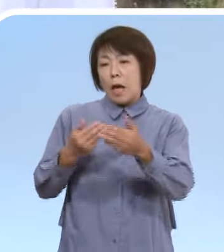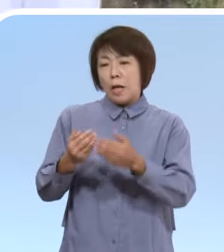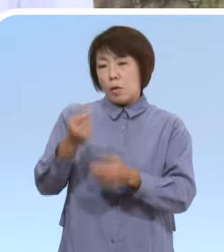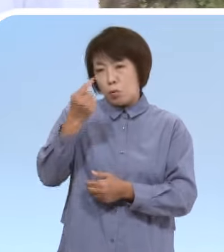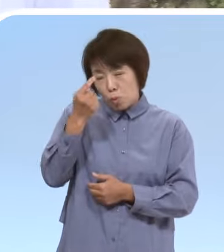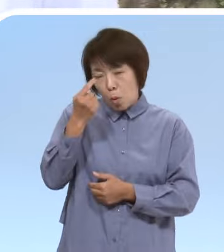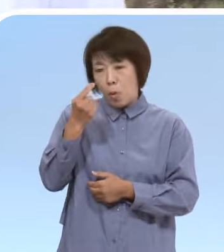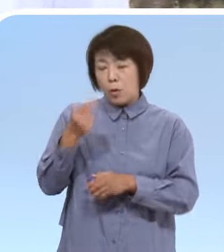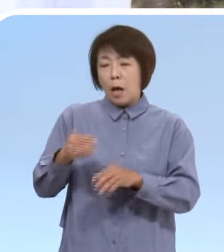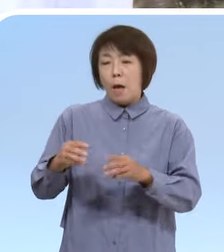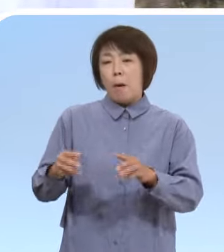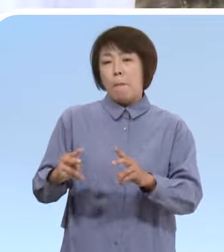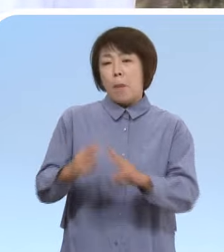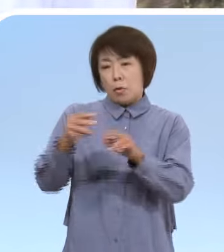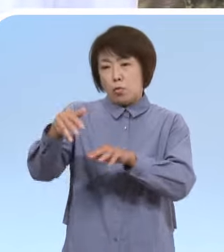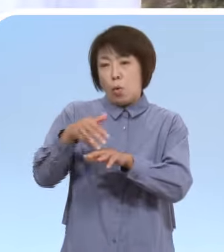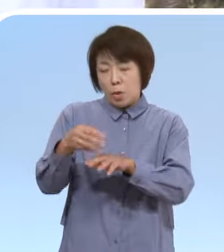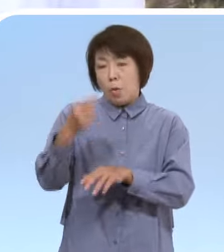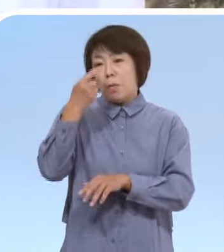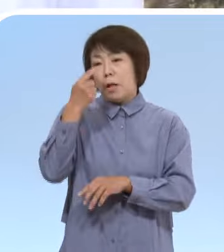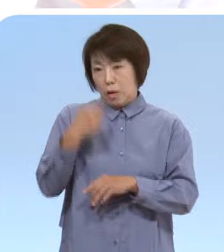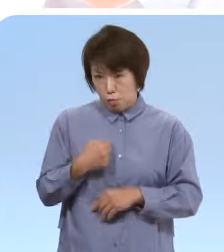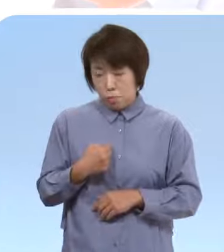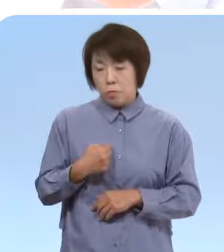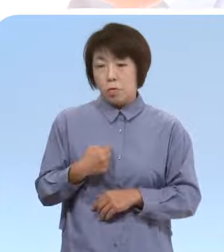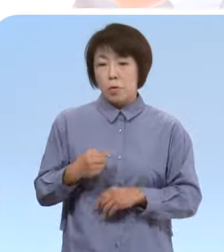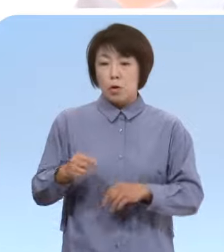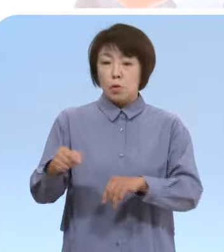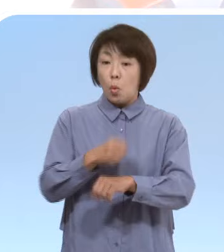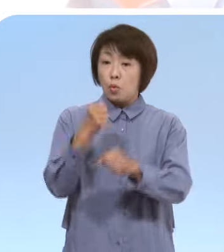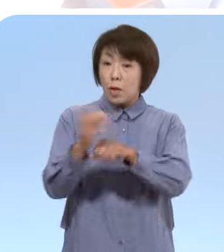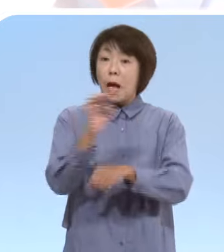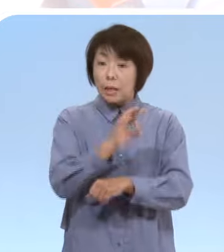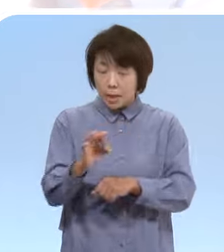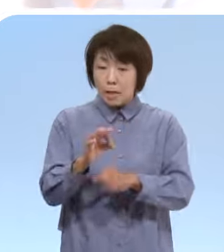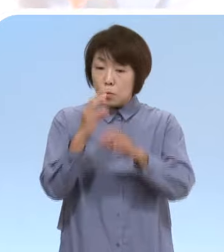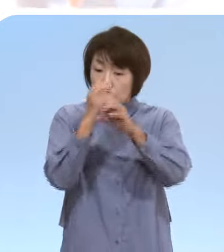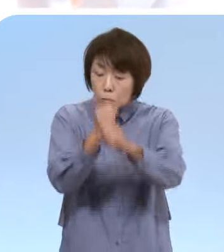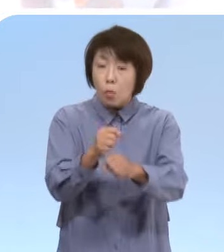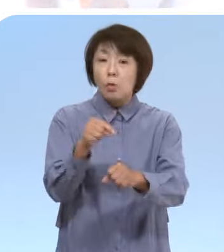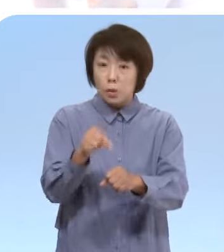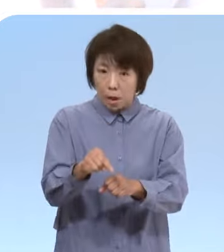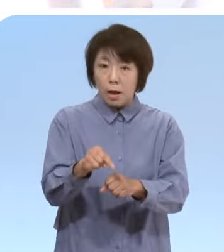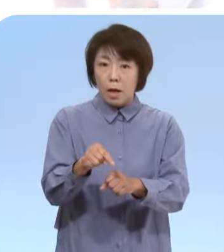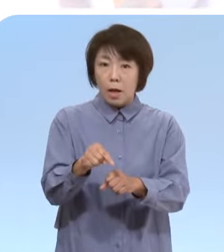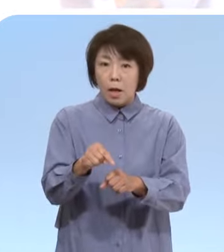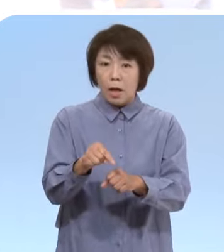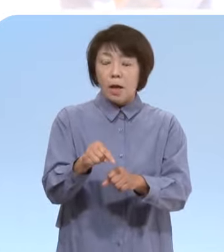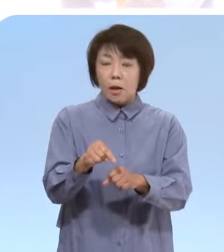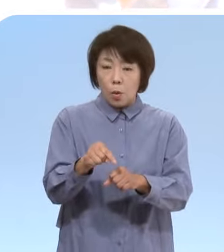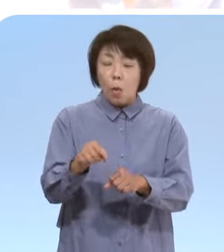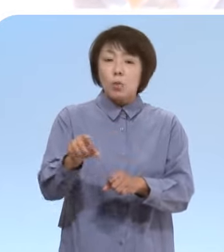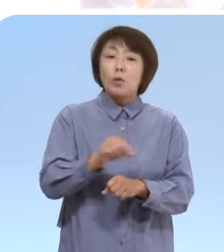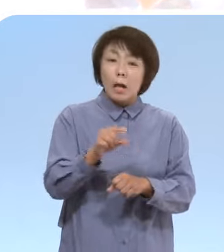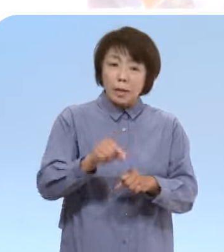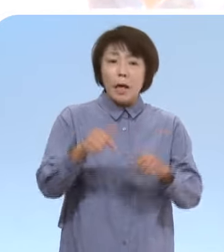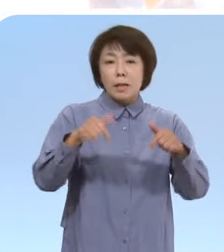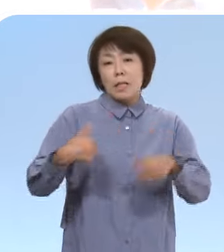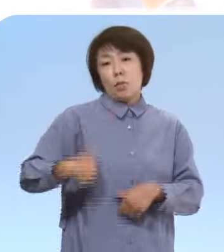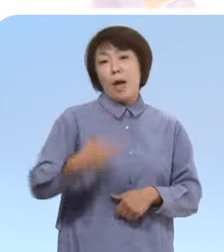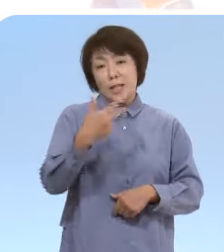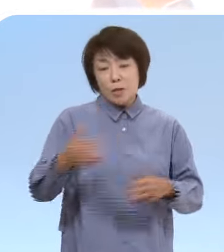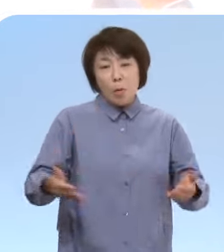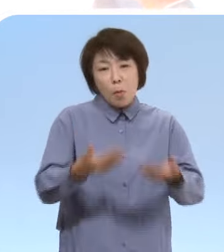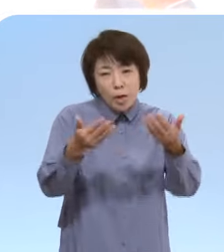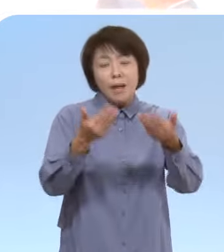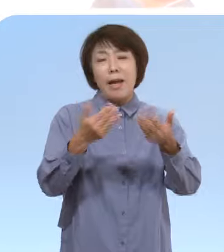で播州織を学んでるんですけど、うん、特産品である播州織に注目して播州織を使って西脇市